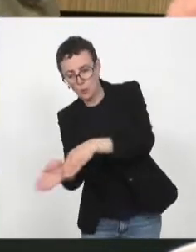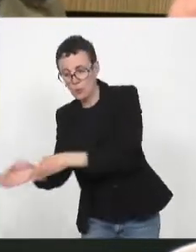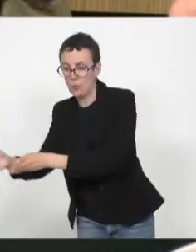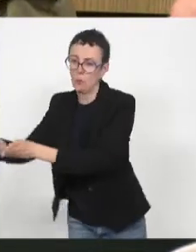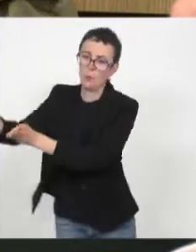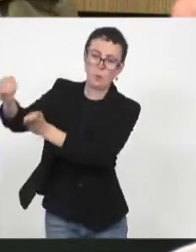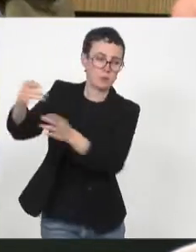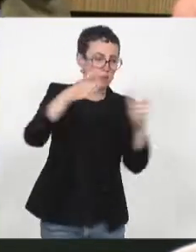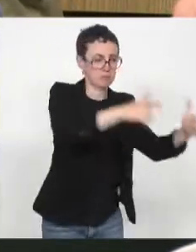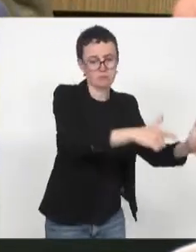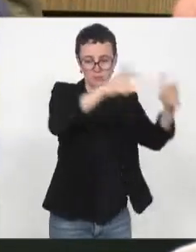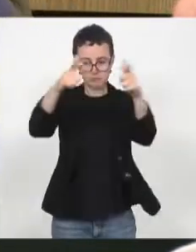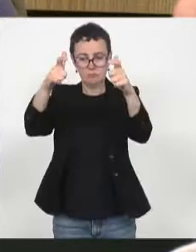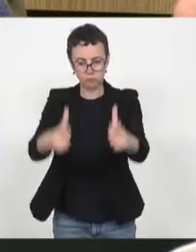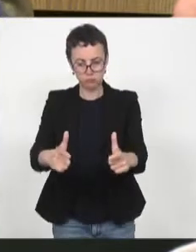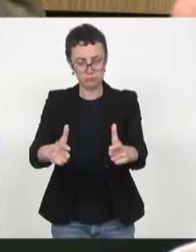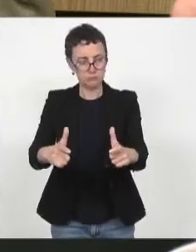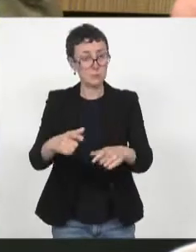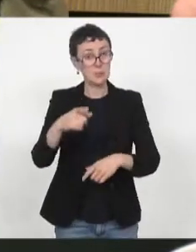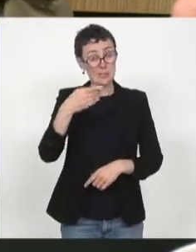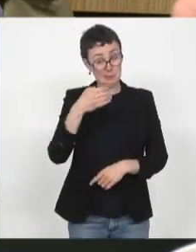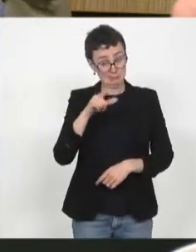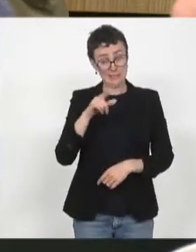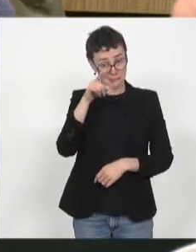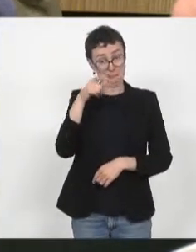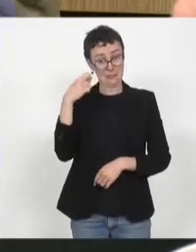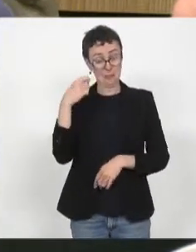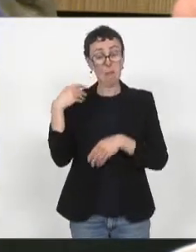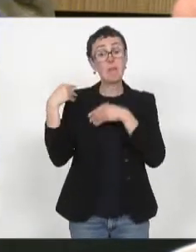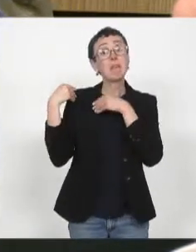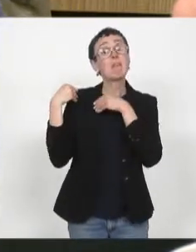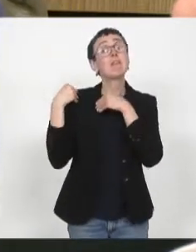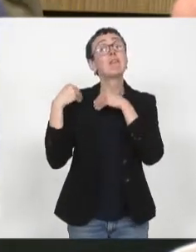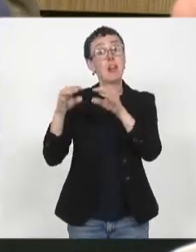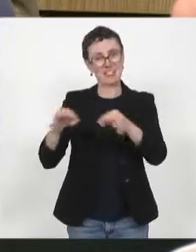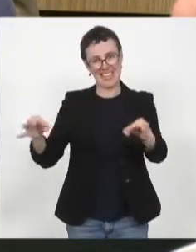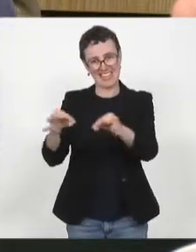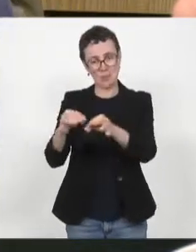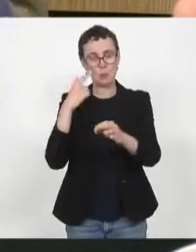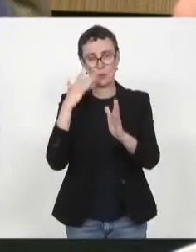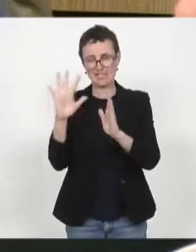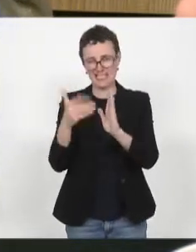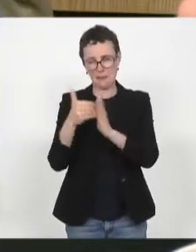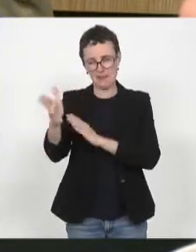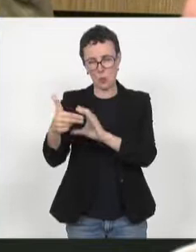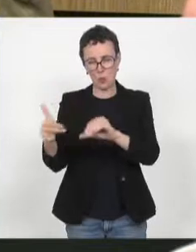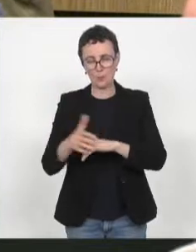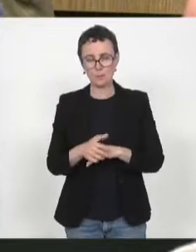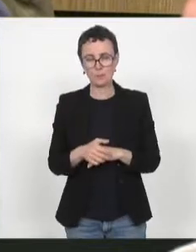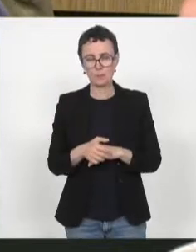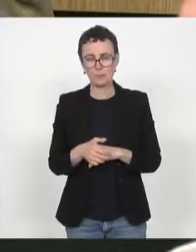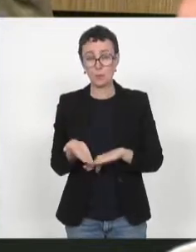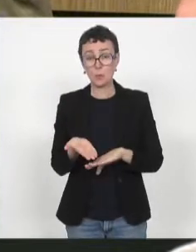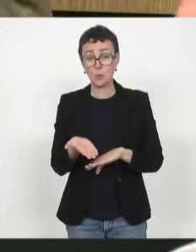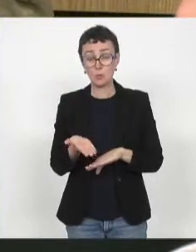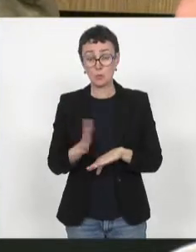d'euros. Les travaux ont commencé. Dans le laps de temps, PRD a déjà revendu le terrain à Aviva Investors, avec le soutien